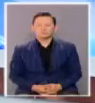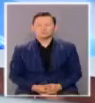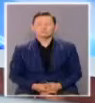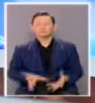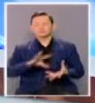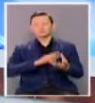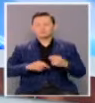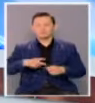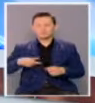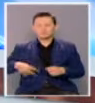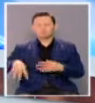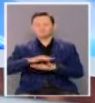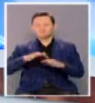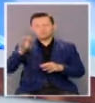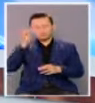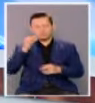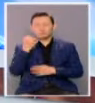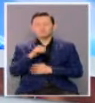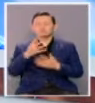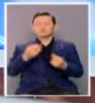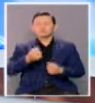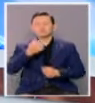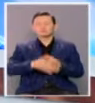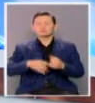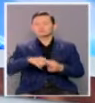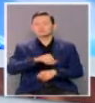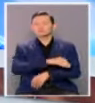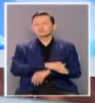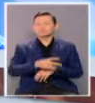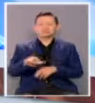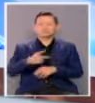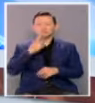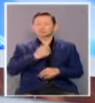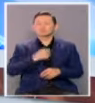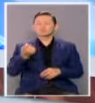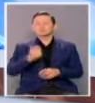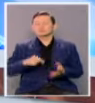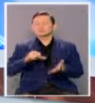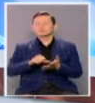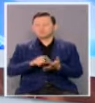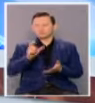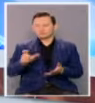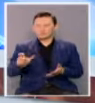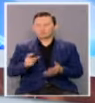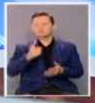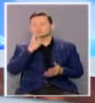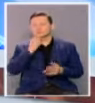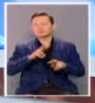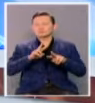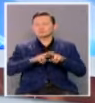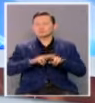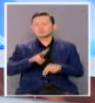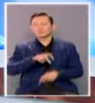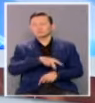Ер есімі ел есінде. Женіс күні облыс орталығындағы екі көшеге Лотан соғысының ардагерлері, Қызыл жұлдыз орденінің